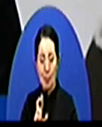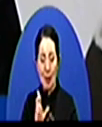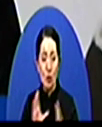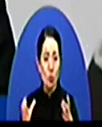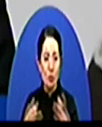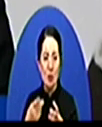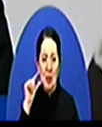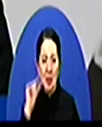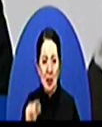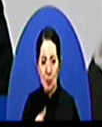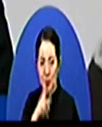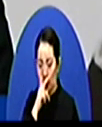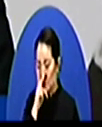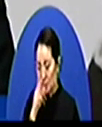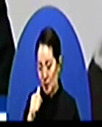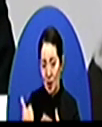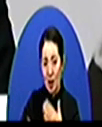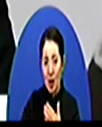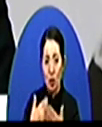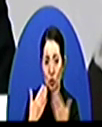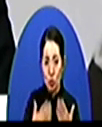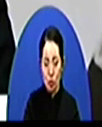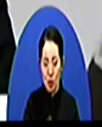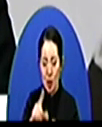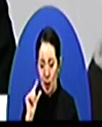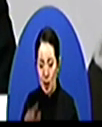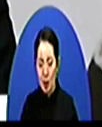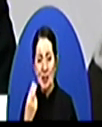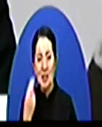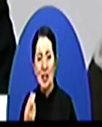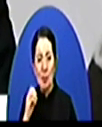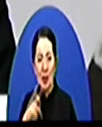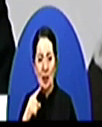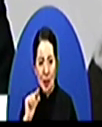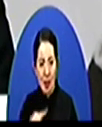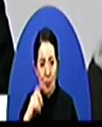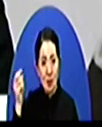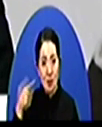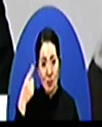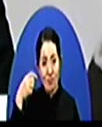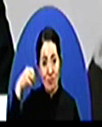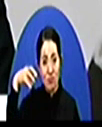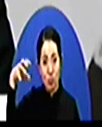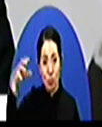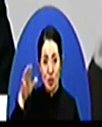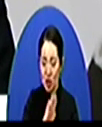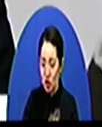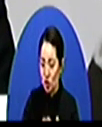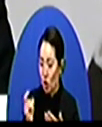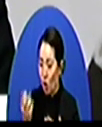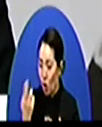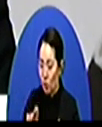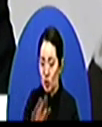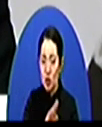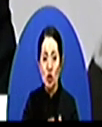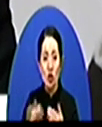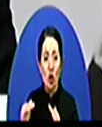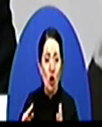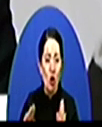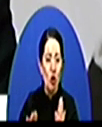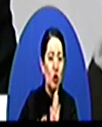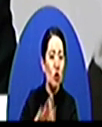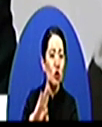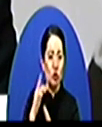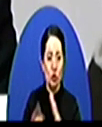хангана. Хямд эрчим хүч, хямд цемент, хямд шатхуунтай болсноор шинэ ховд, шинэ хөгжлийн тулгын